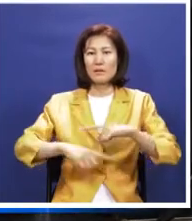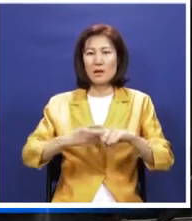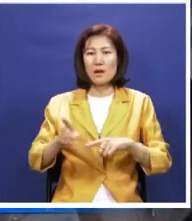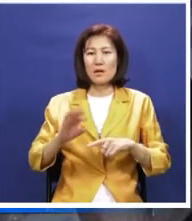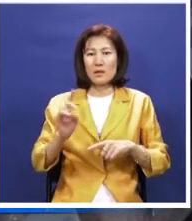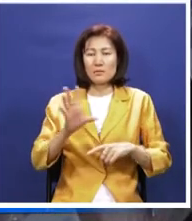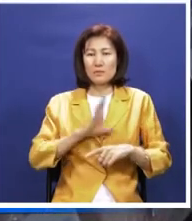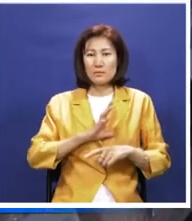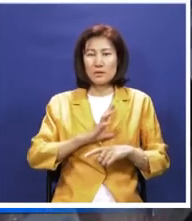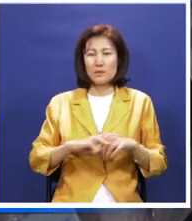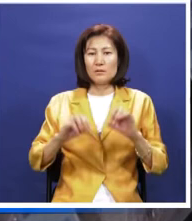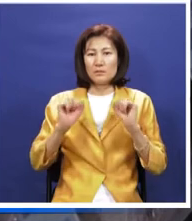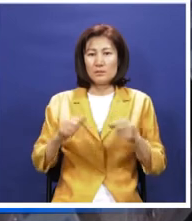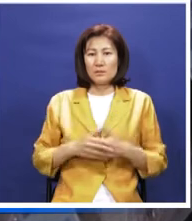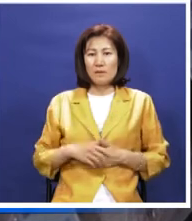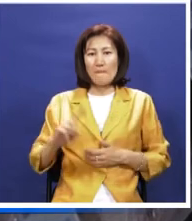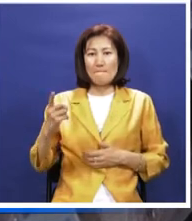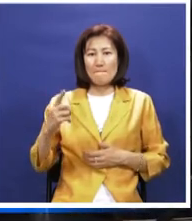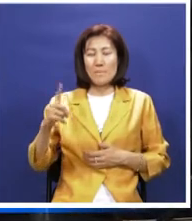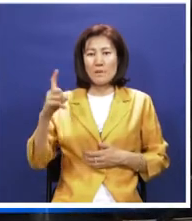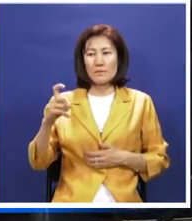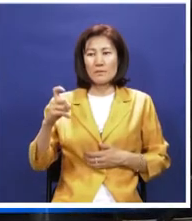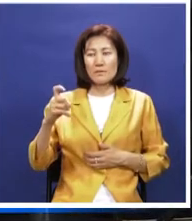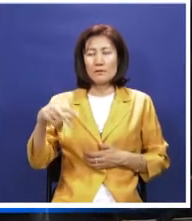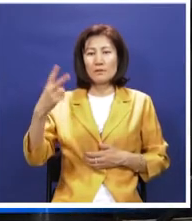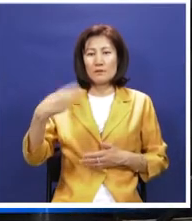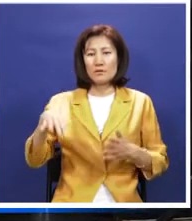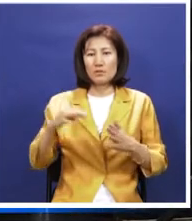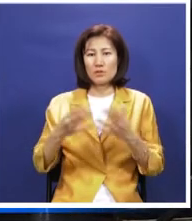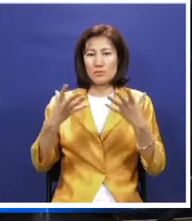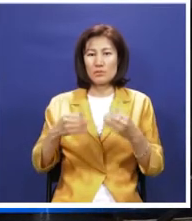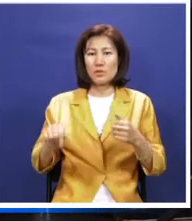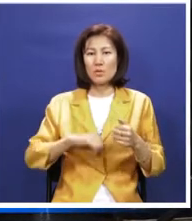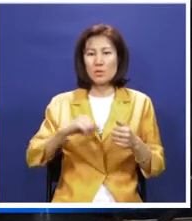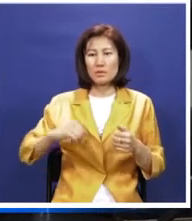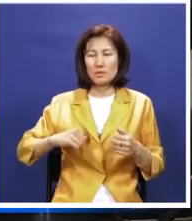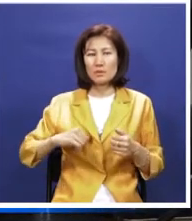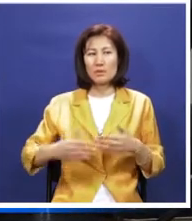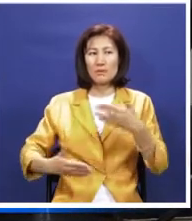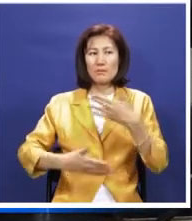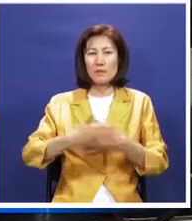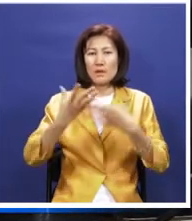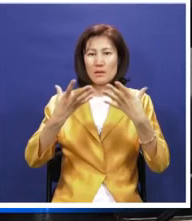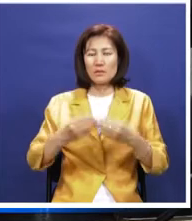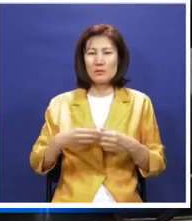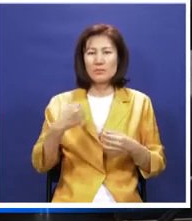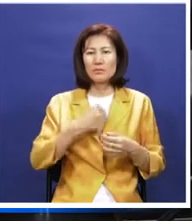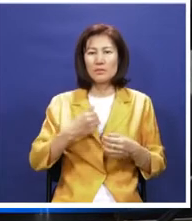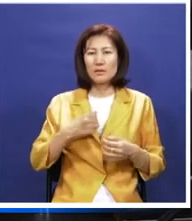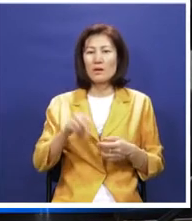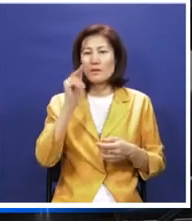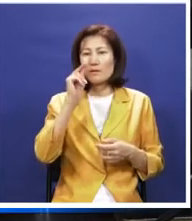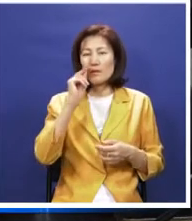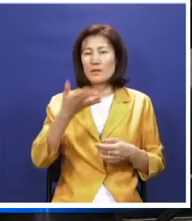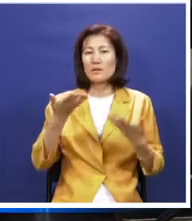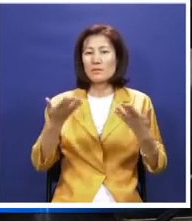газа, согласно статье 1, пункт 24, пункт 30. Нет, скажите ваши претензии. Скажите, что я вот эти поймете меня.